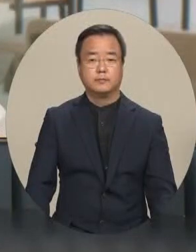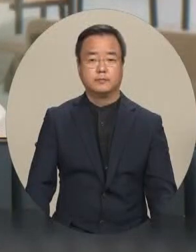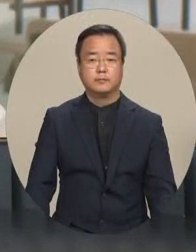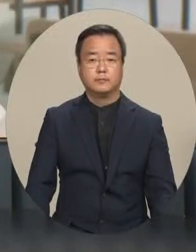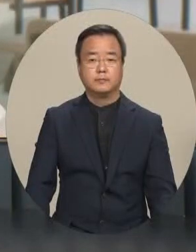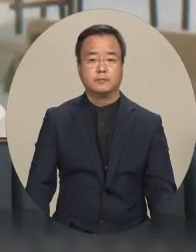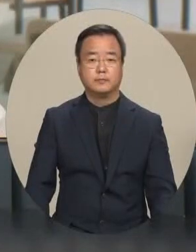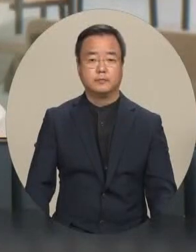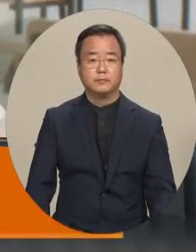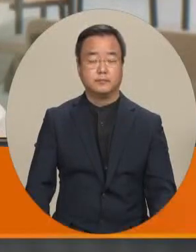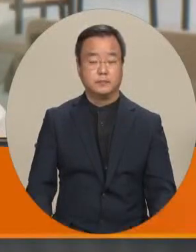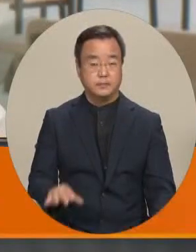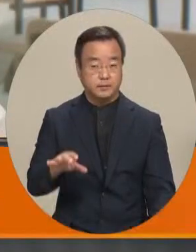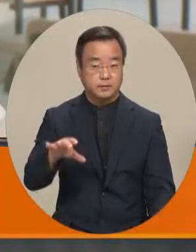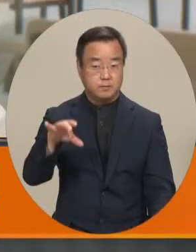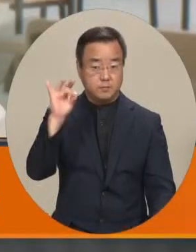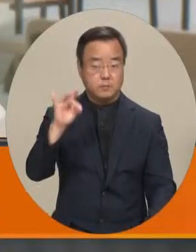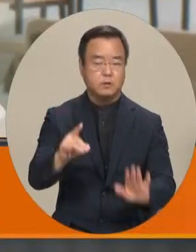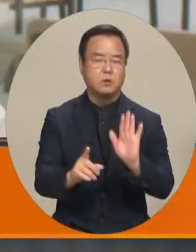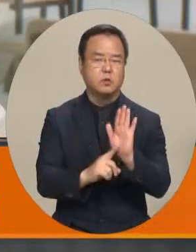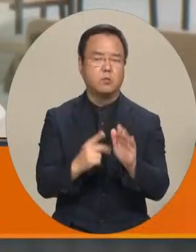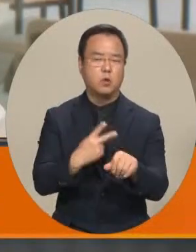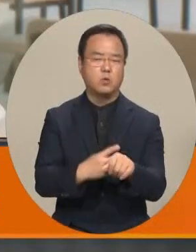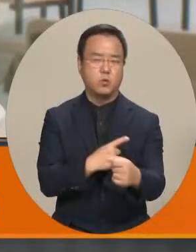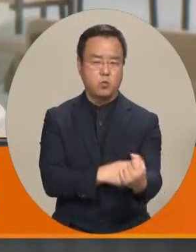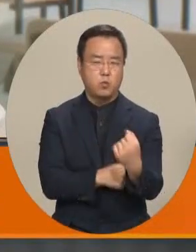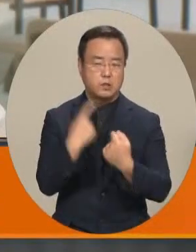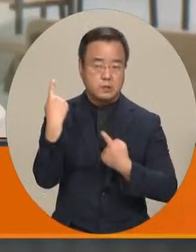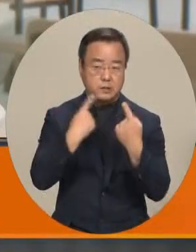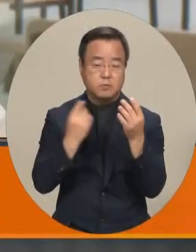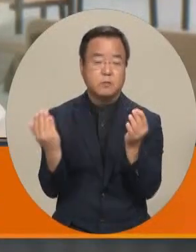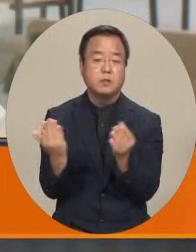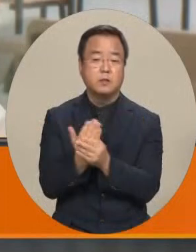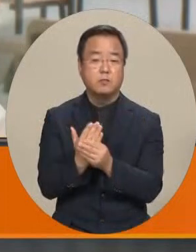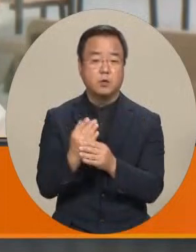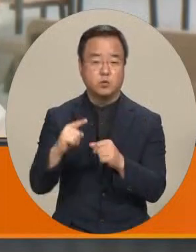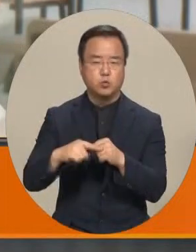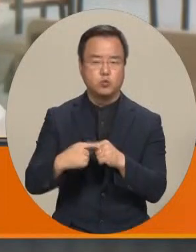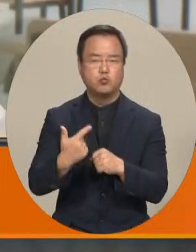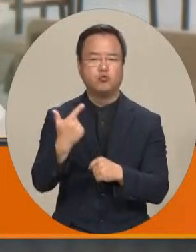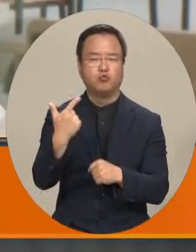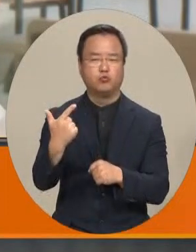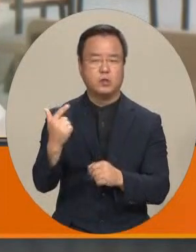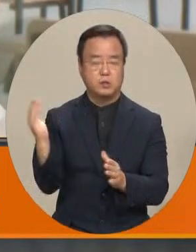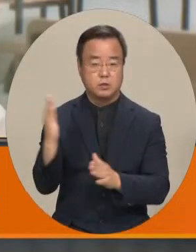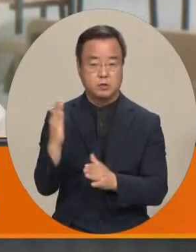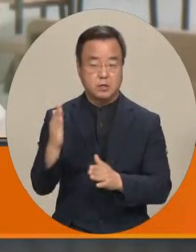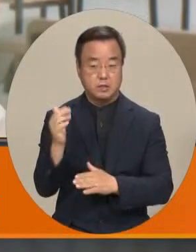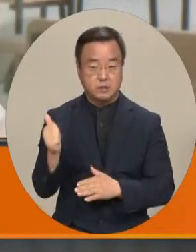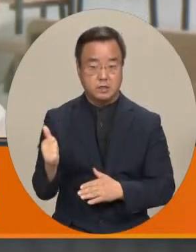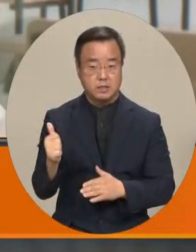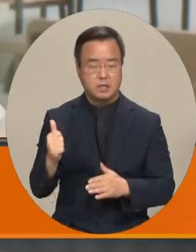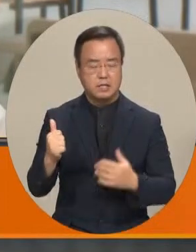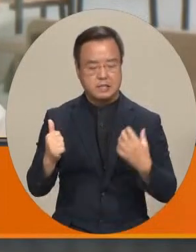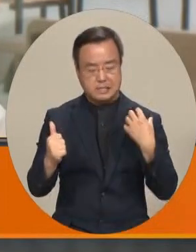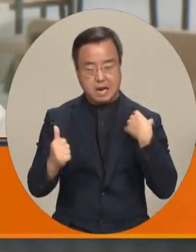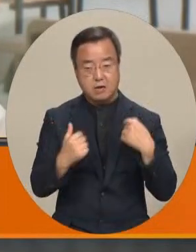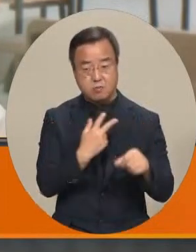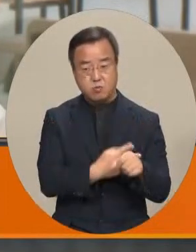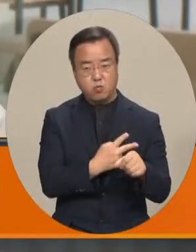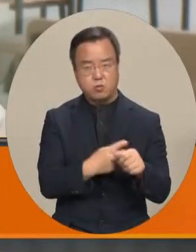네 이보다 앞서 알려진 교권 침해 사건이죠 초등학교 6학년 학생이 담임교사를 폭행해